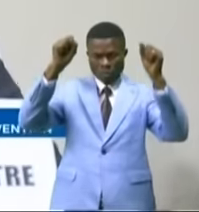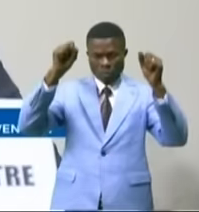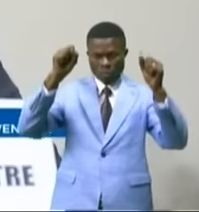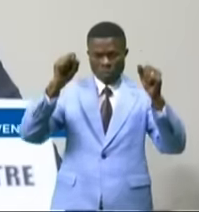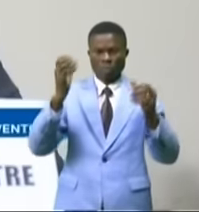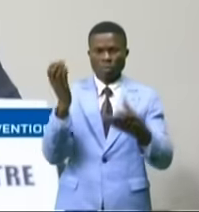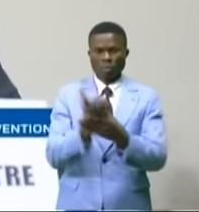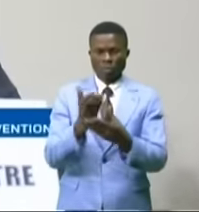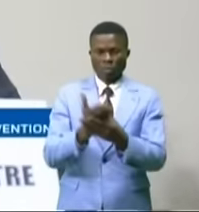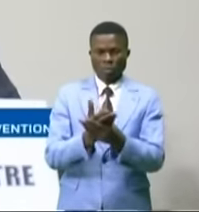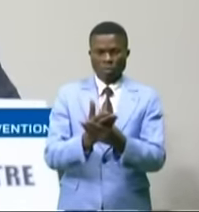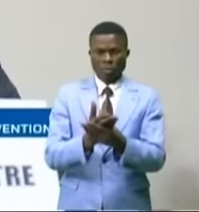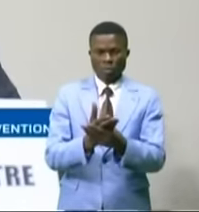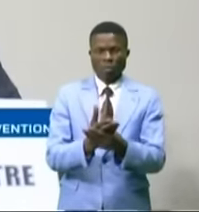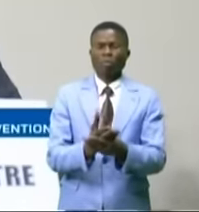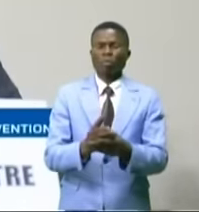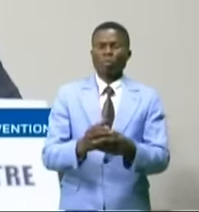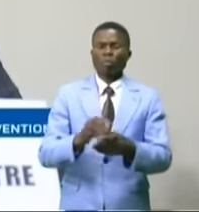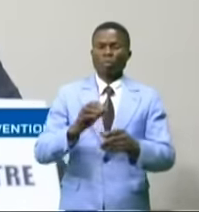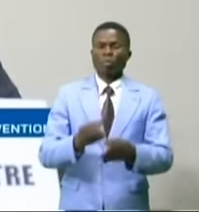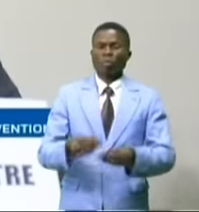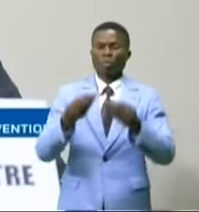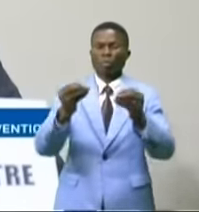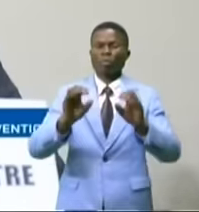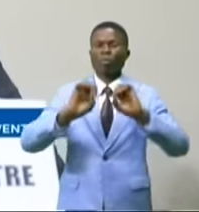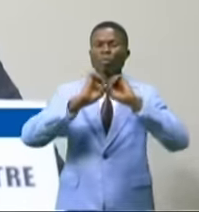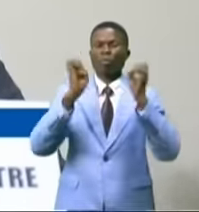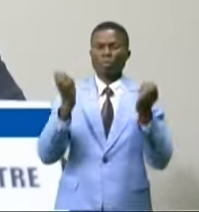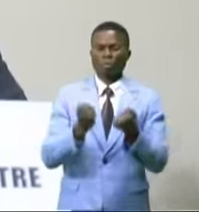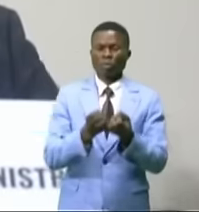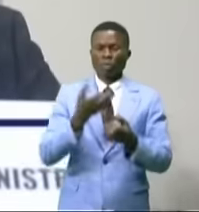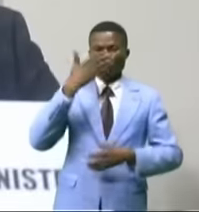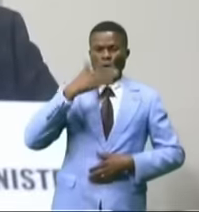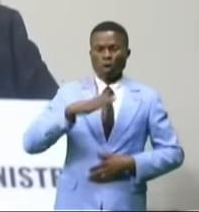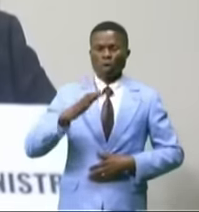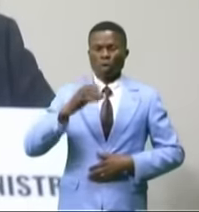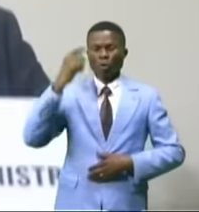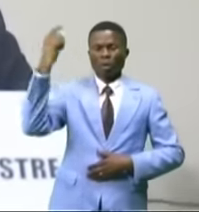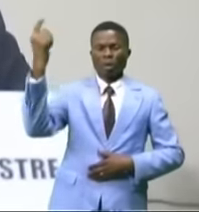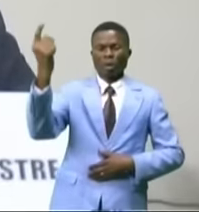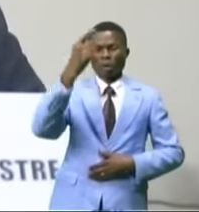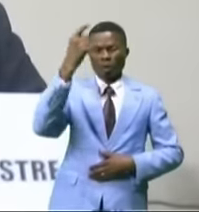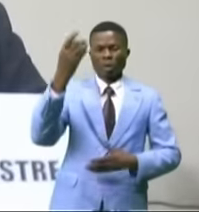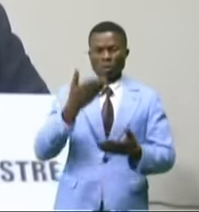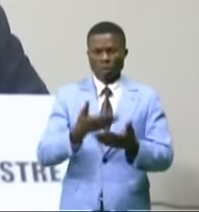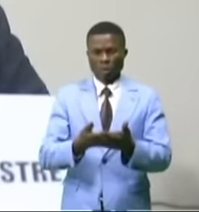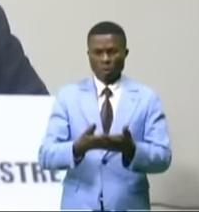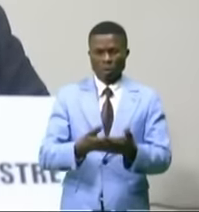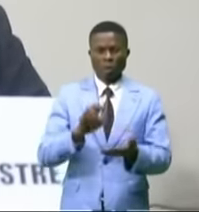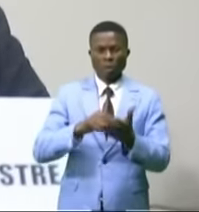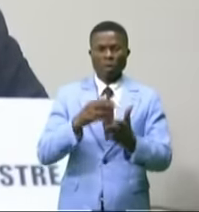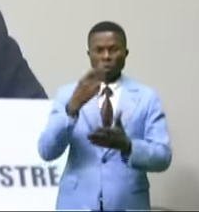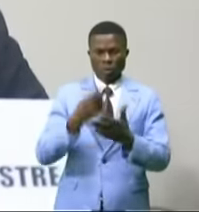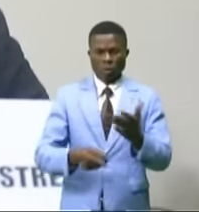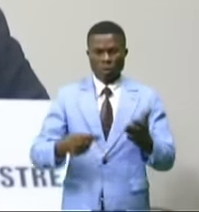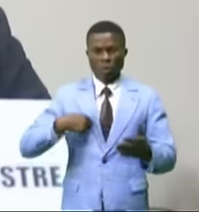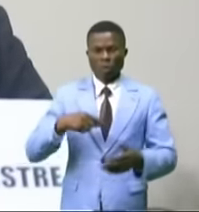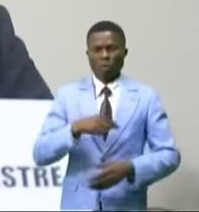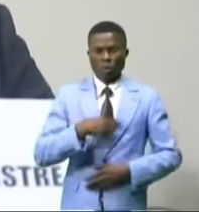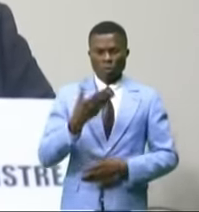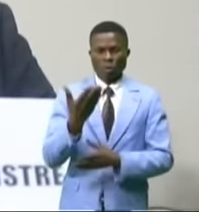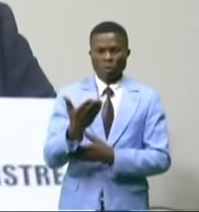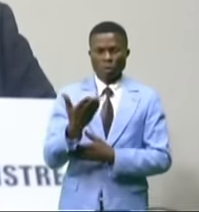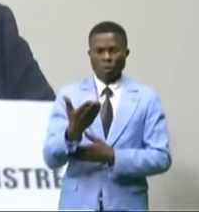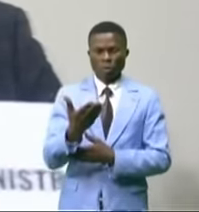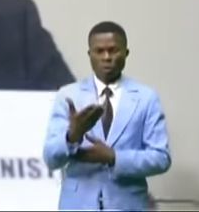est celle de l'architecture d'entreprise de la santé numérique. Cela signifie que nous devons travailler